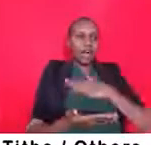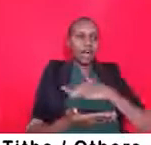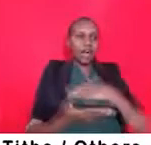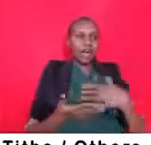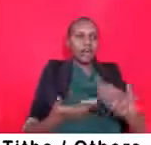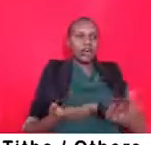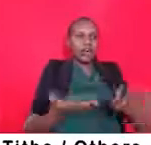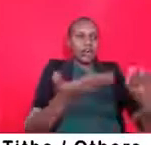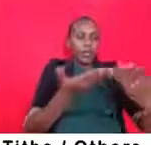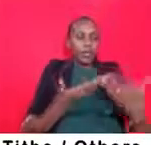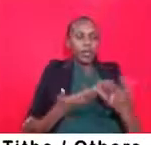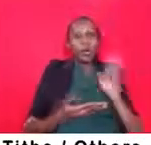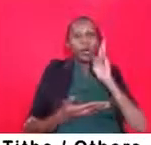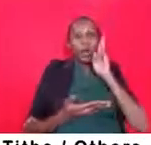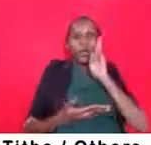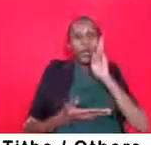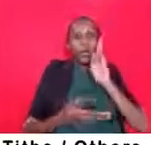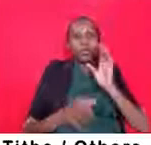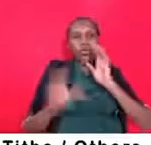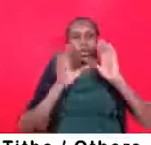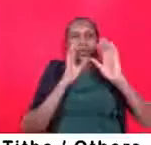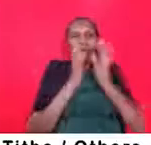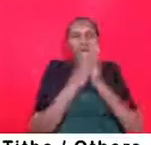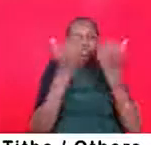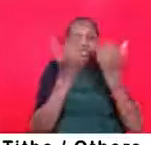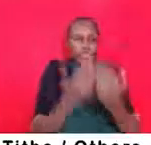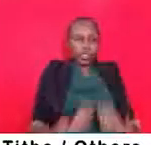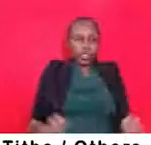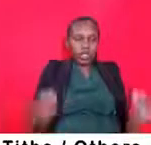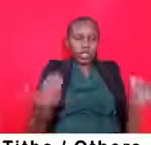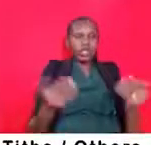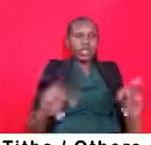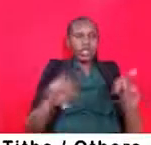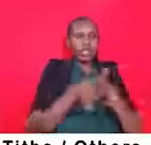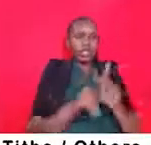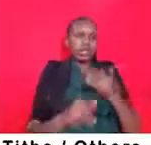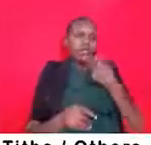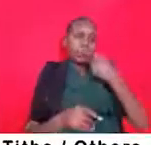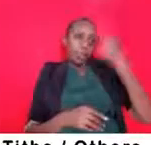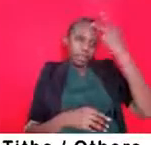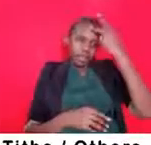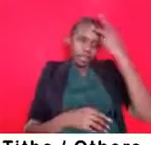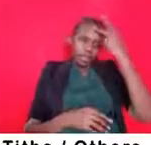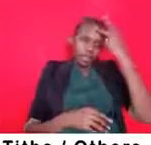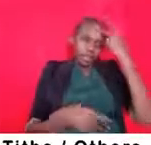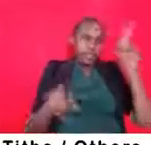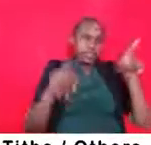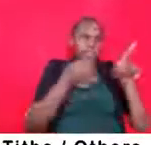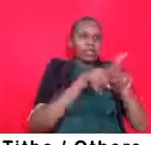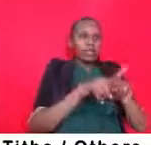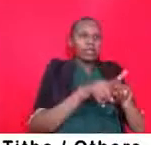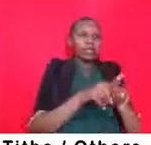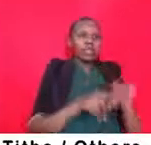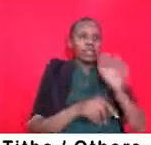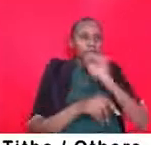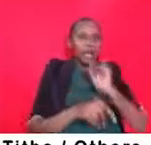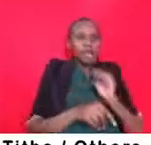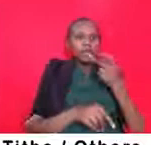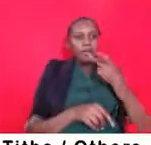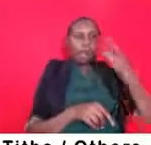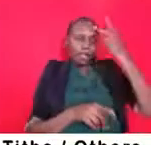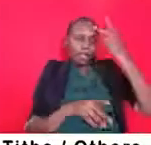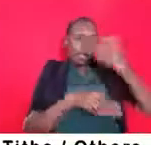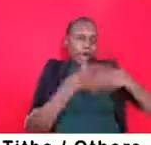Tunakukaribisha Uncle Paul uweze kunena na watoto, unene na wazazi, unene na shushu na guka